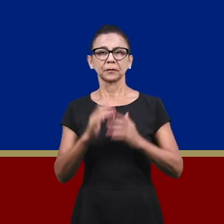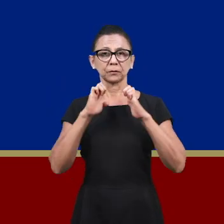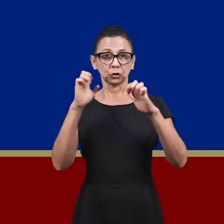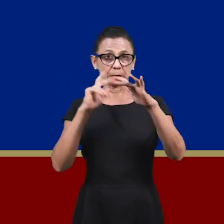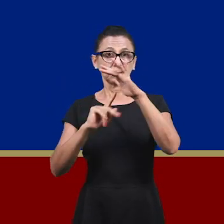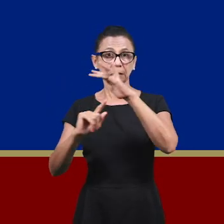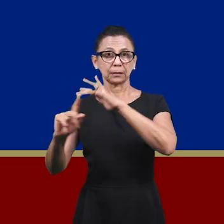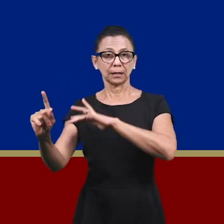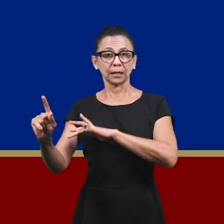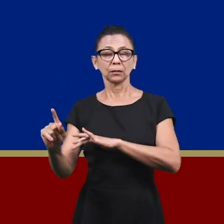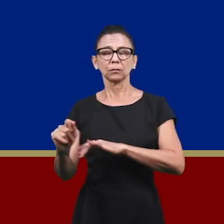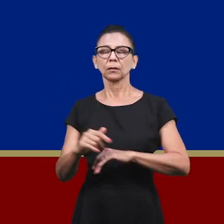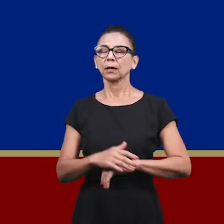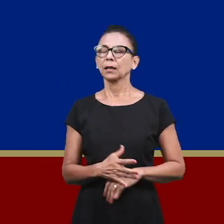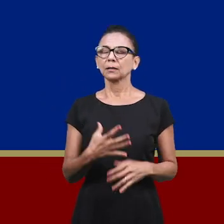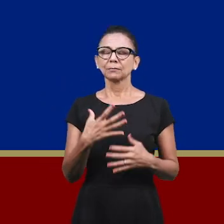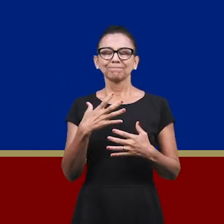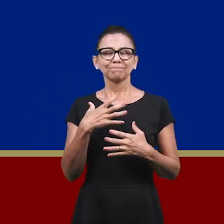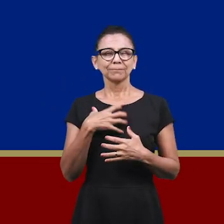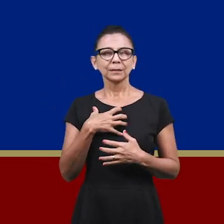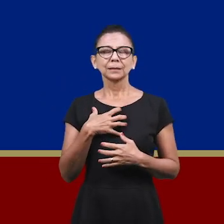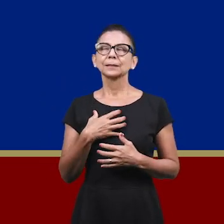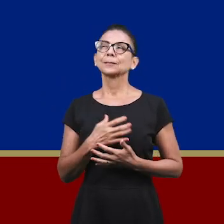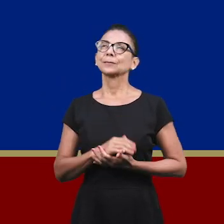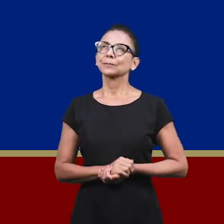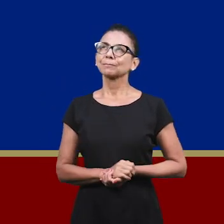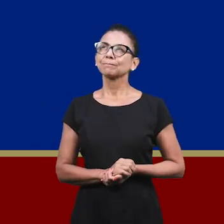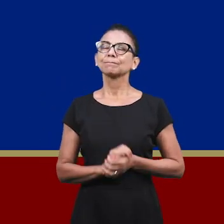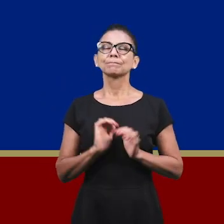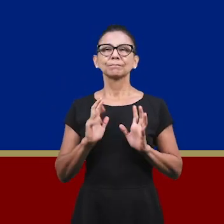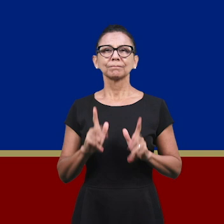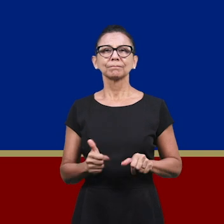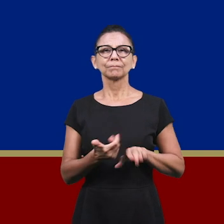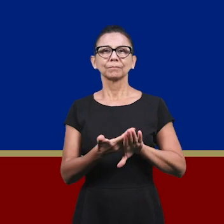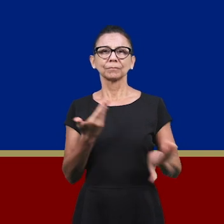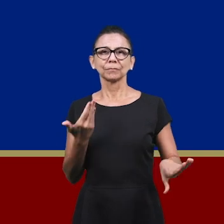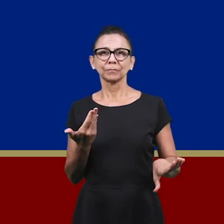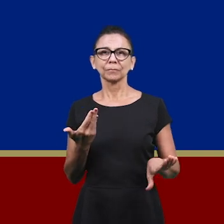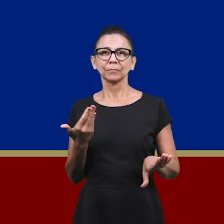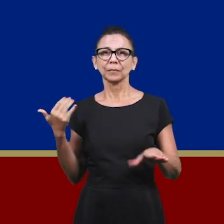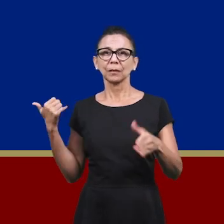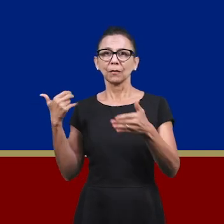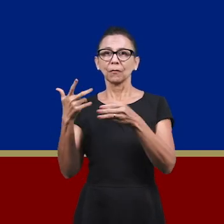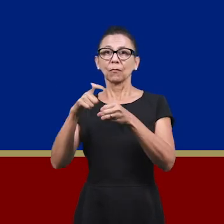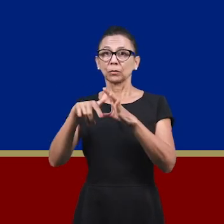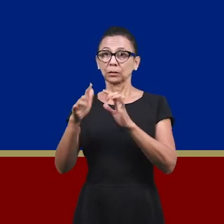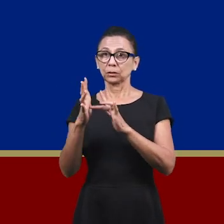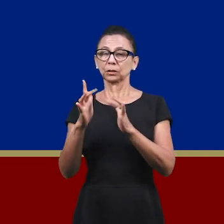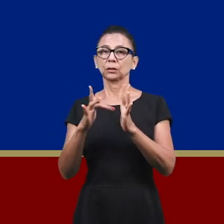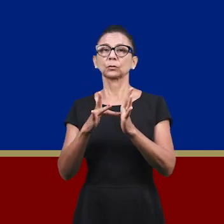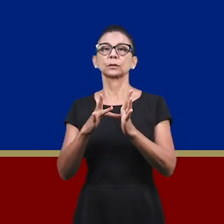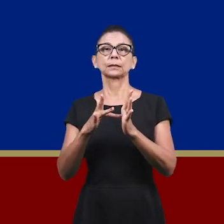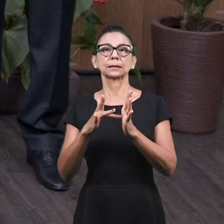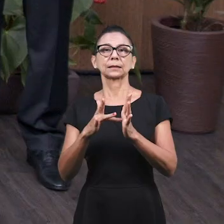вечное Евангелие» я чувствую, что я все более и более готова ко встрече Господа